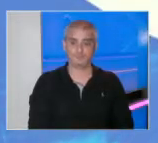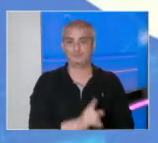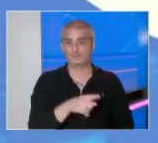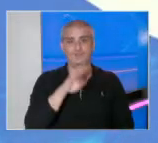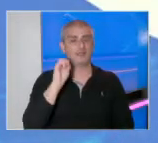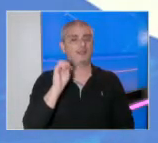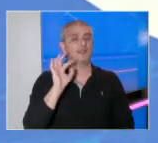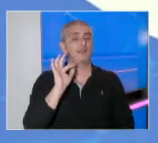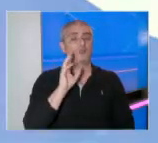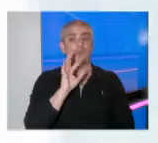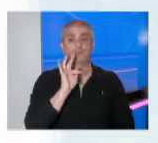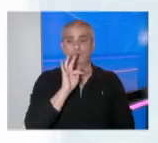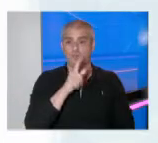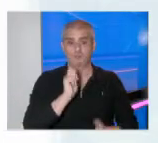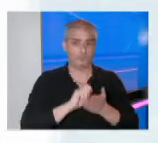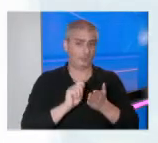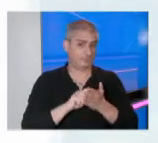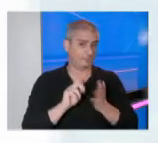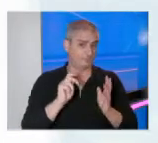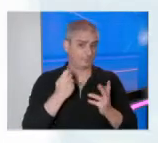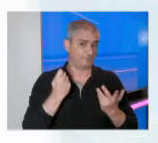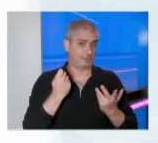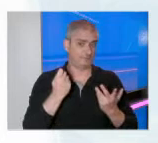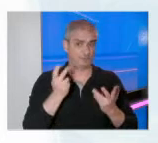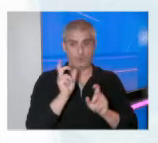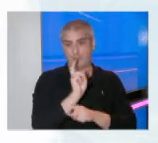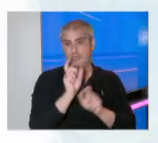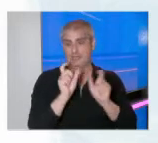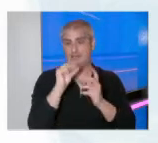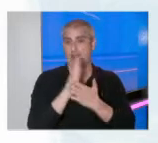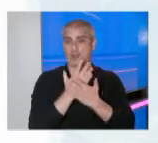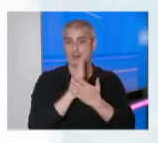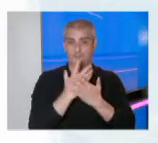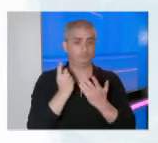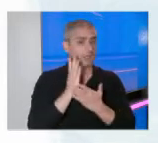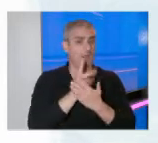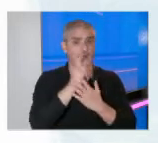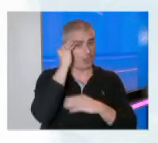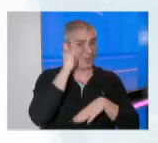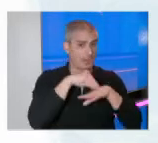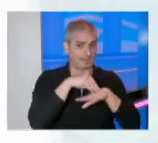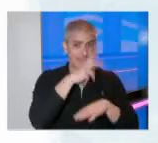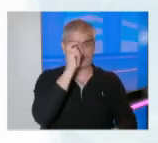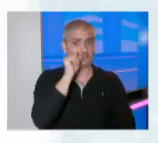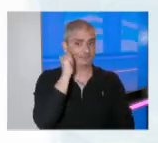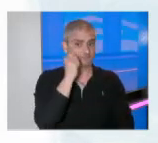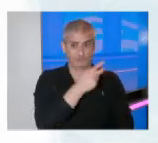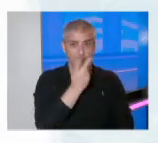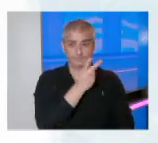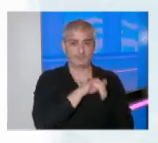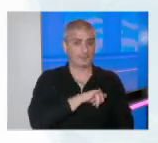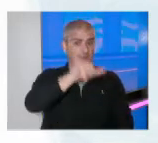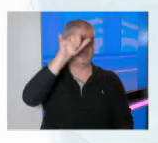גם הוא עיתונאי, כתב, דווקא צריך לומר שהוא הגן על ההחלטה, והוא כותב כך: ההחלטה שלא להדכן את